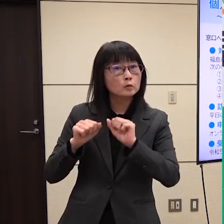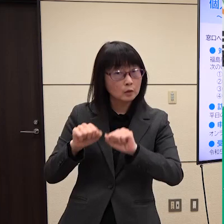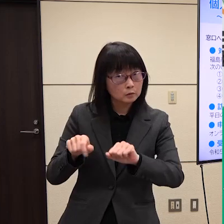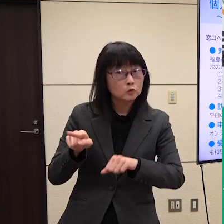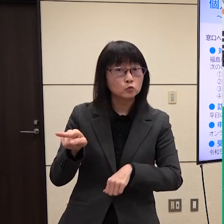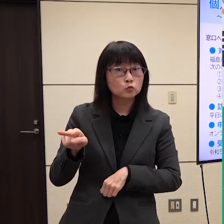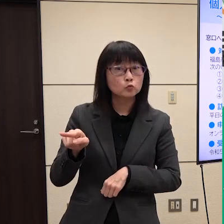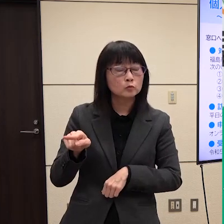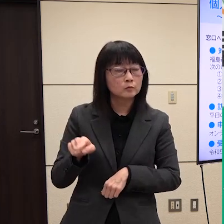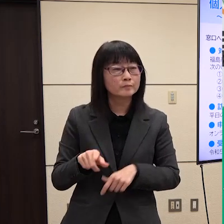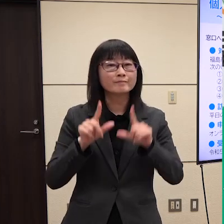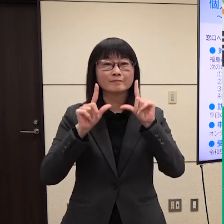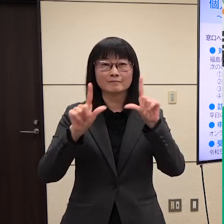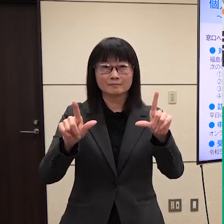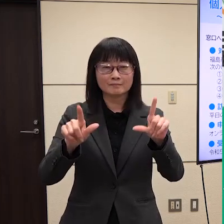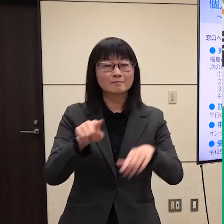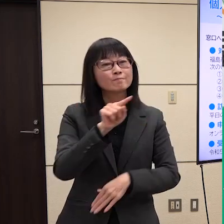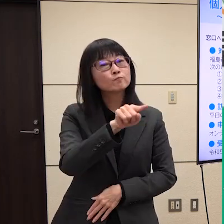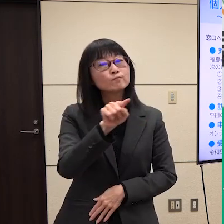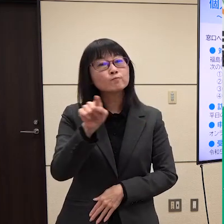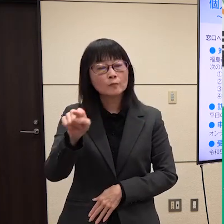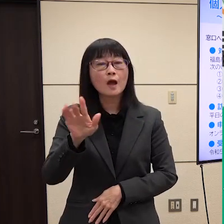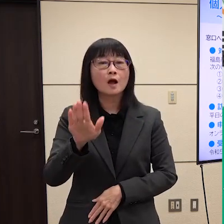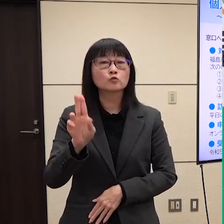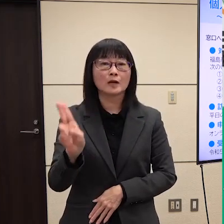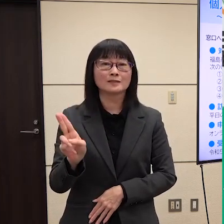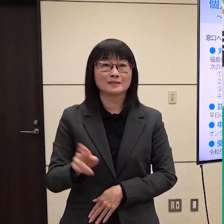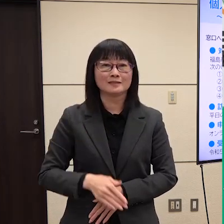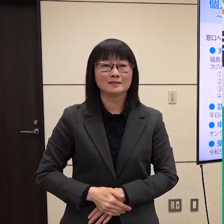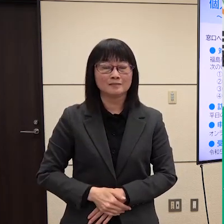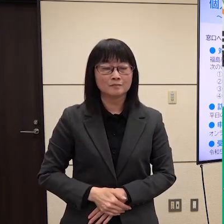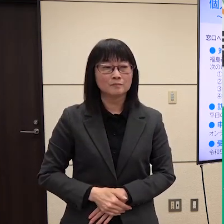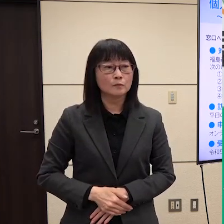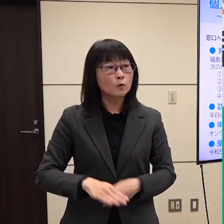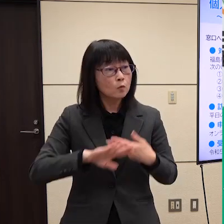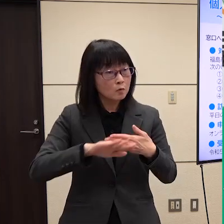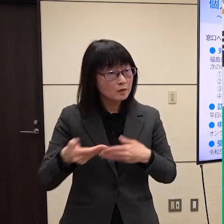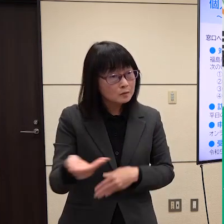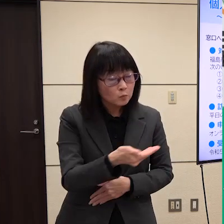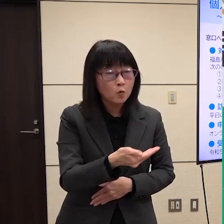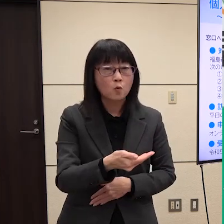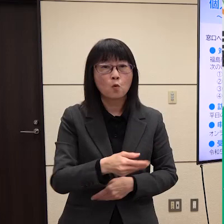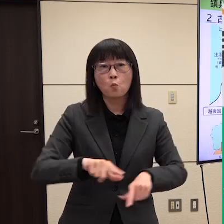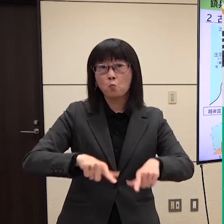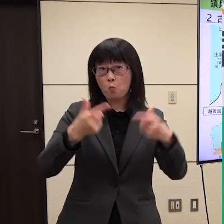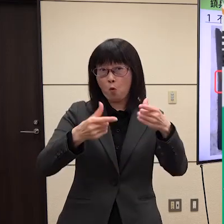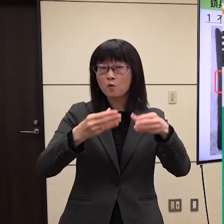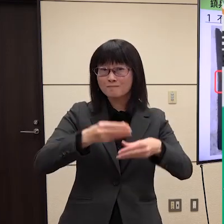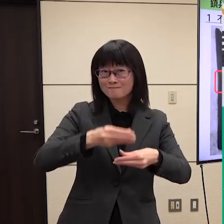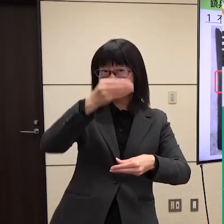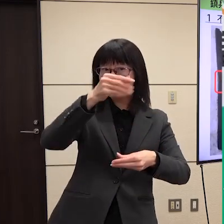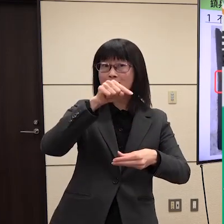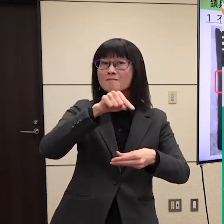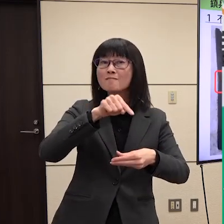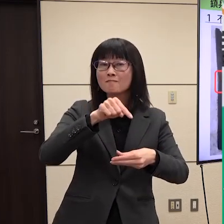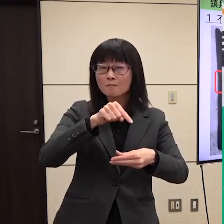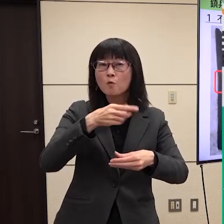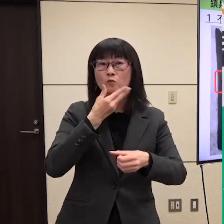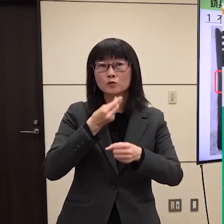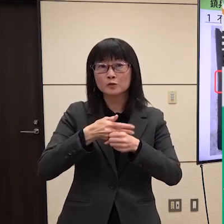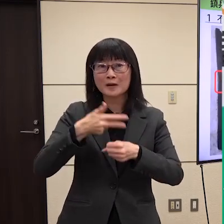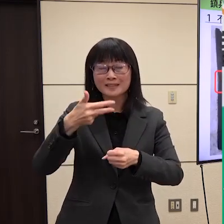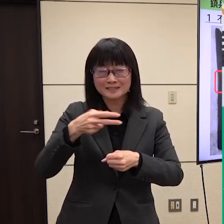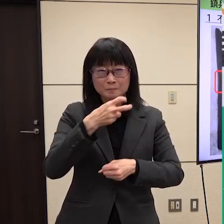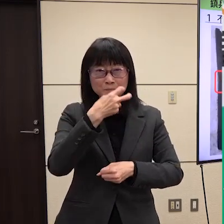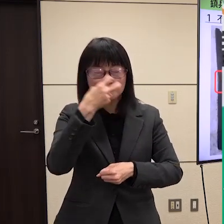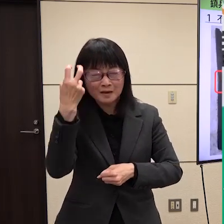はい、 ありがとうございます。あと木棺に関してなんですけれども、これだけ全国に注目されるような遺跡が福島市に